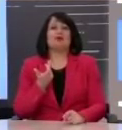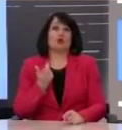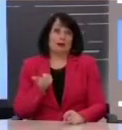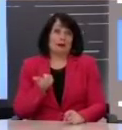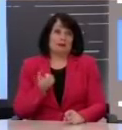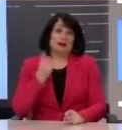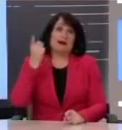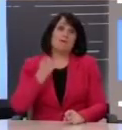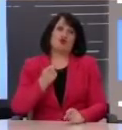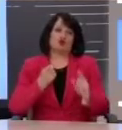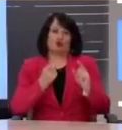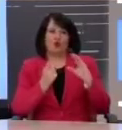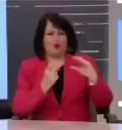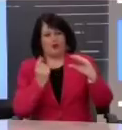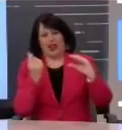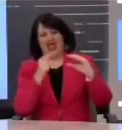ένα μέρος του συνολικού ποσού